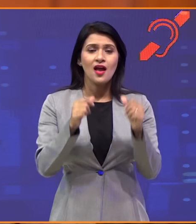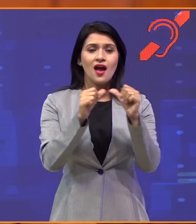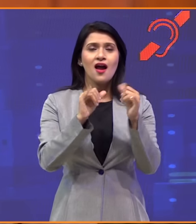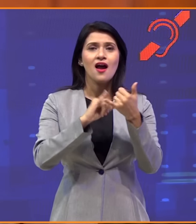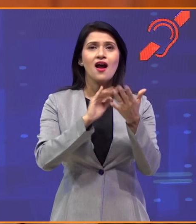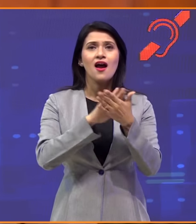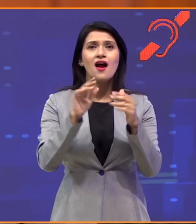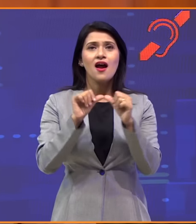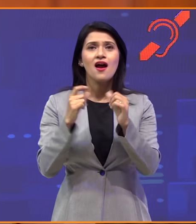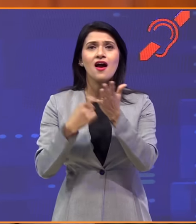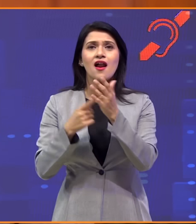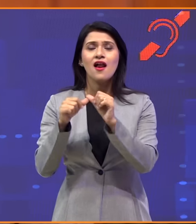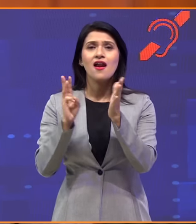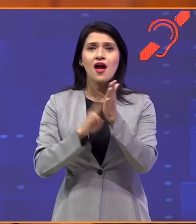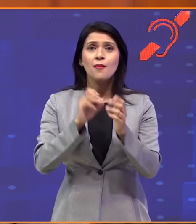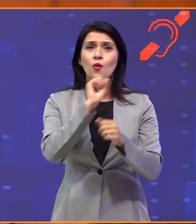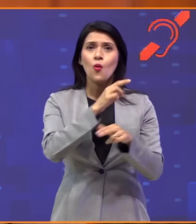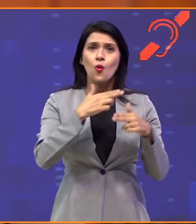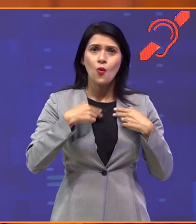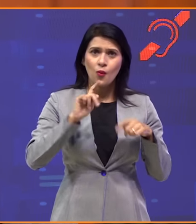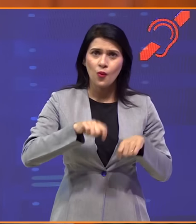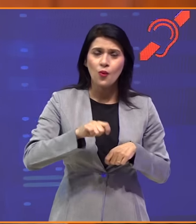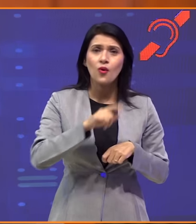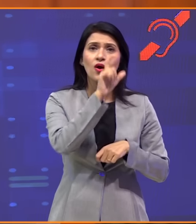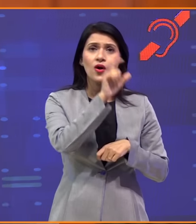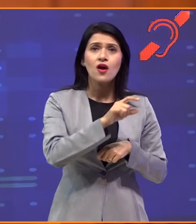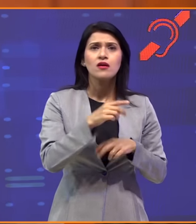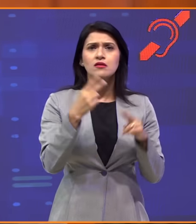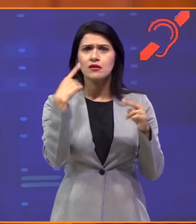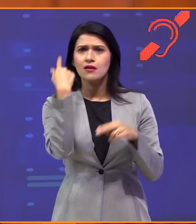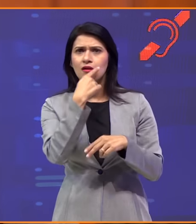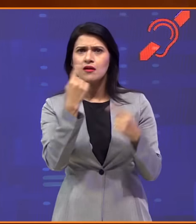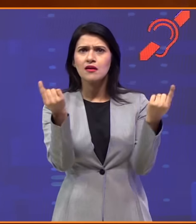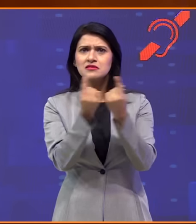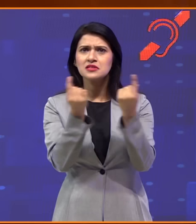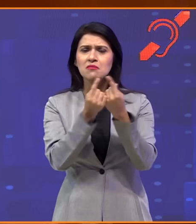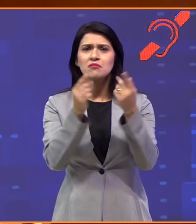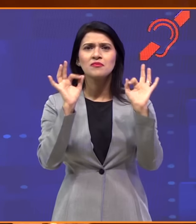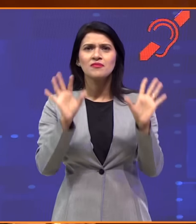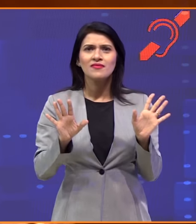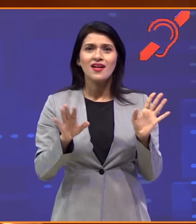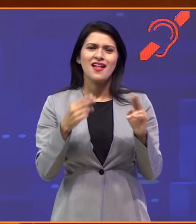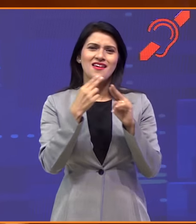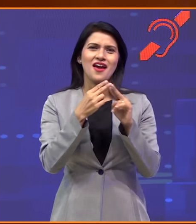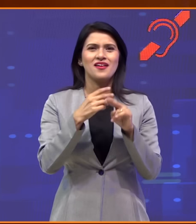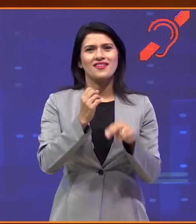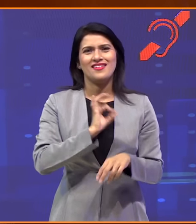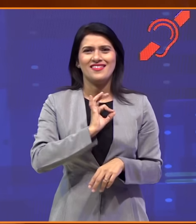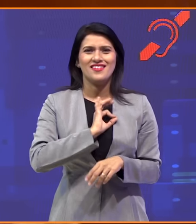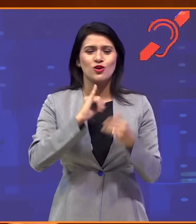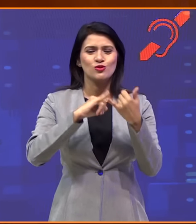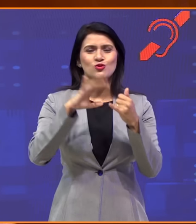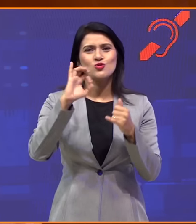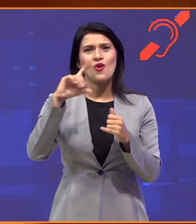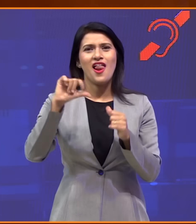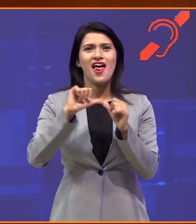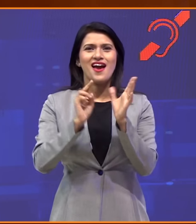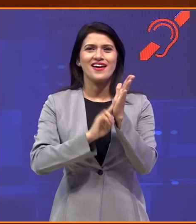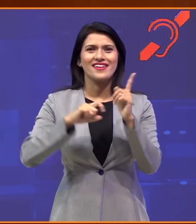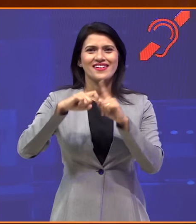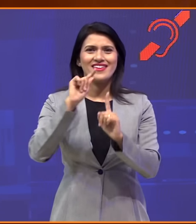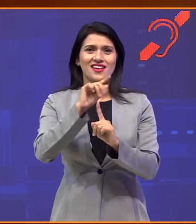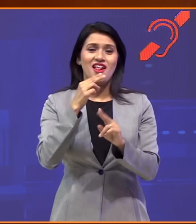वकील हैं राम जेठ मलानी सुब्रमण्यन स्वामी वह भी वैसे ही दिखते हैं आपकी फिल्म में मुझे नाम बड़ा अच्छा लगता है सोलंकी कितना बढ़िया नाम